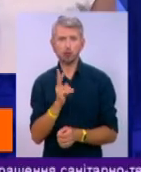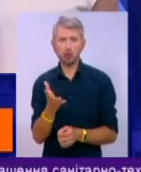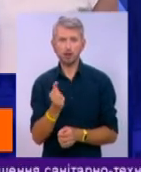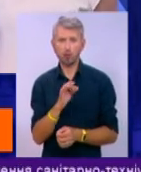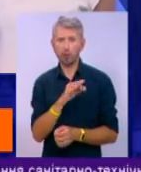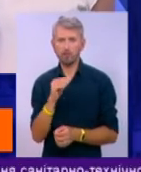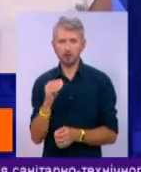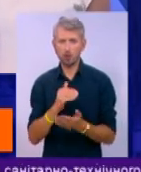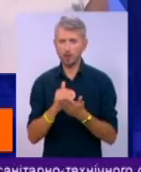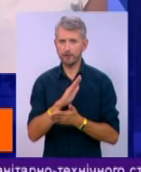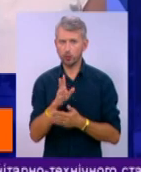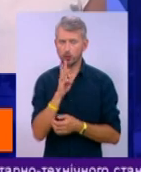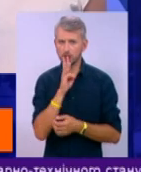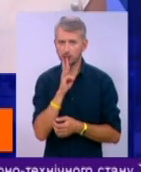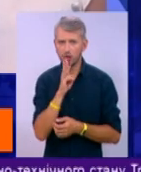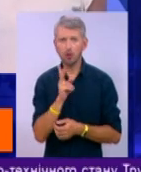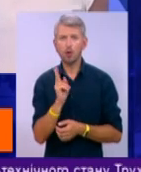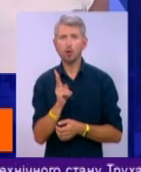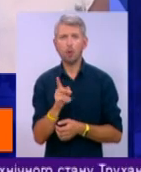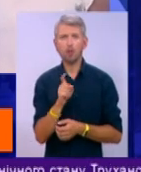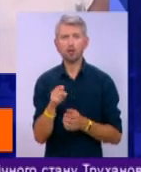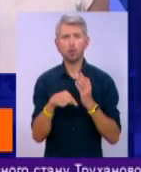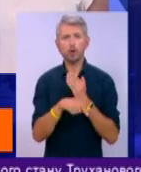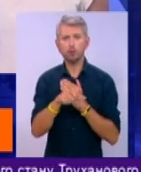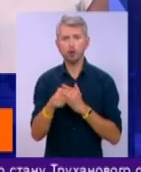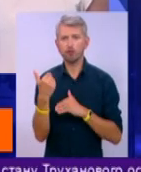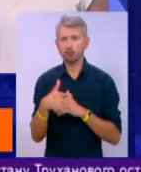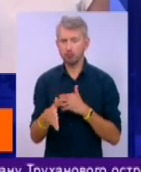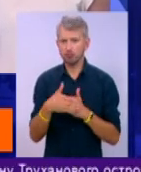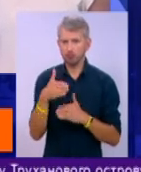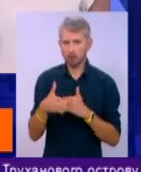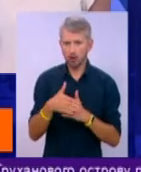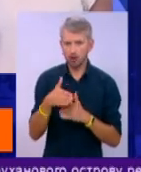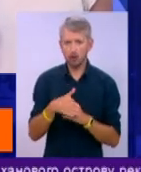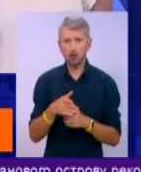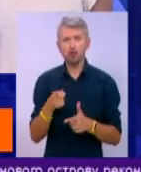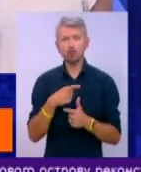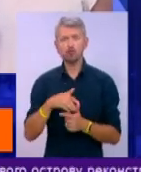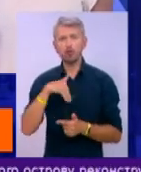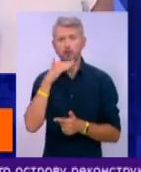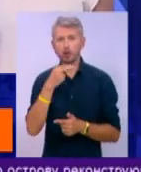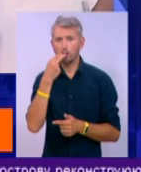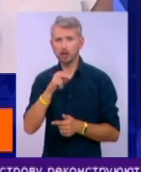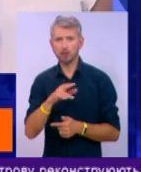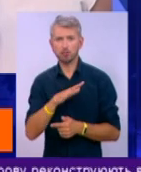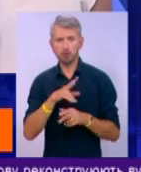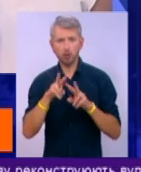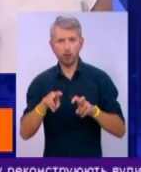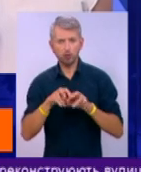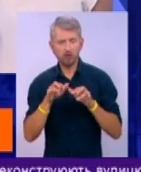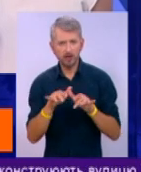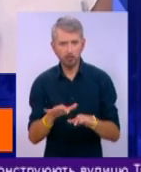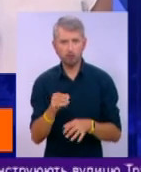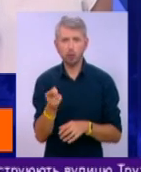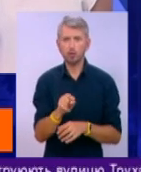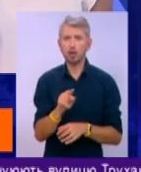отримує офіційно невисоку зарплатню? Кого із корупціонерів уже притягнули до відповідальності? Чи достатньо ефективними були розслідування